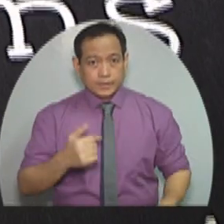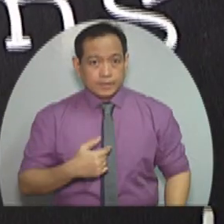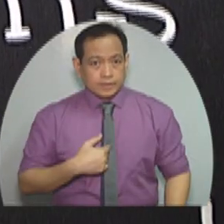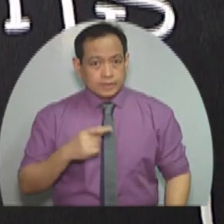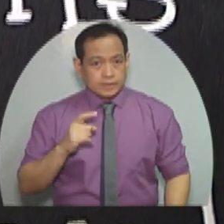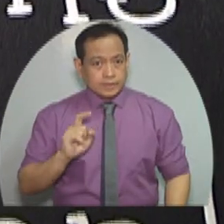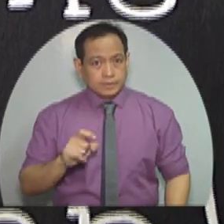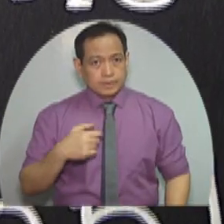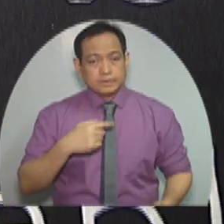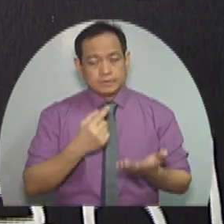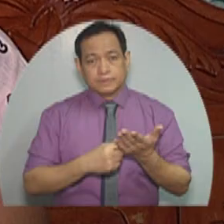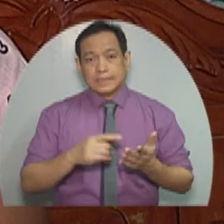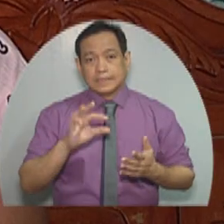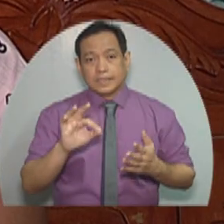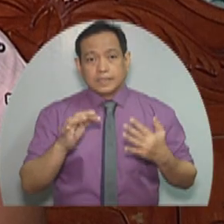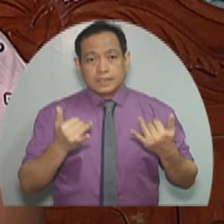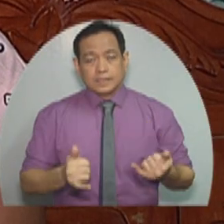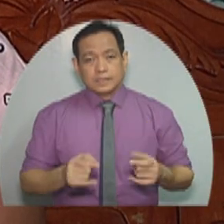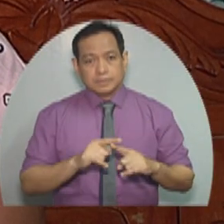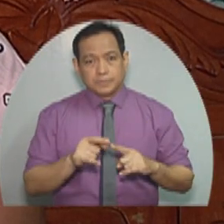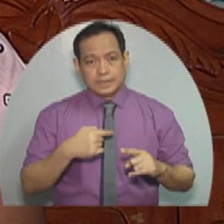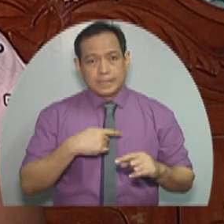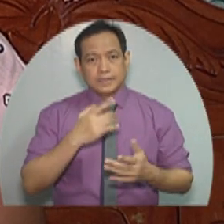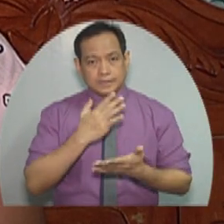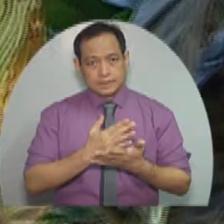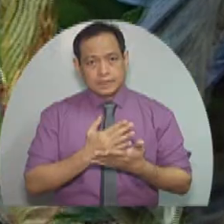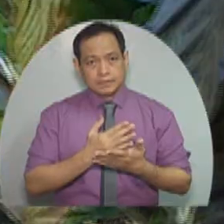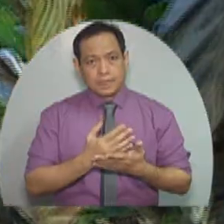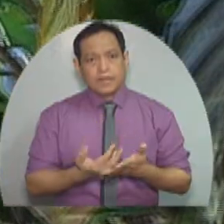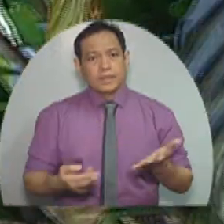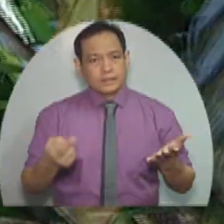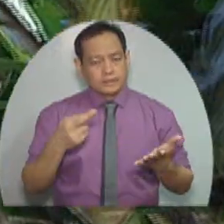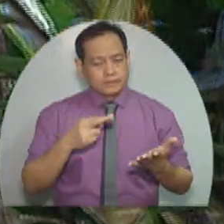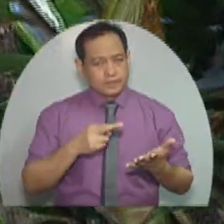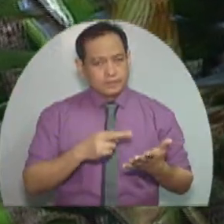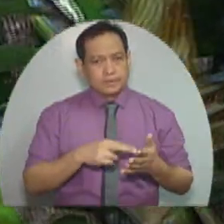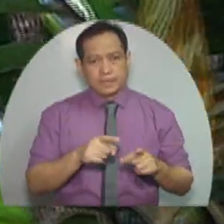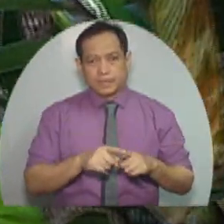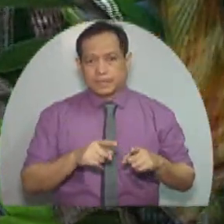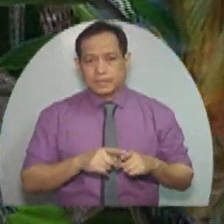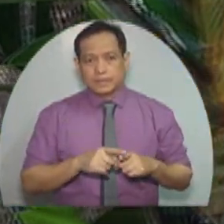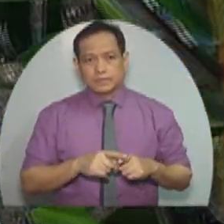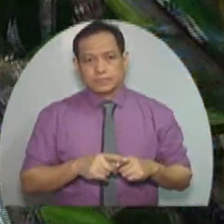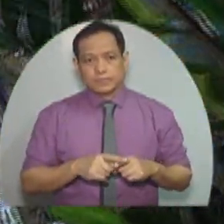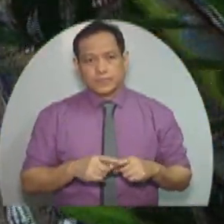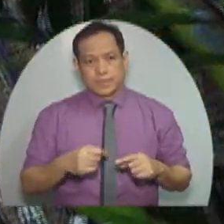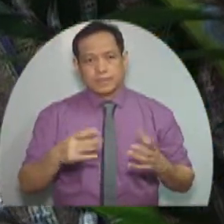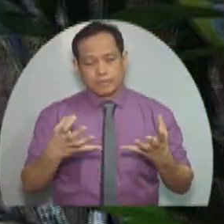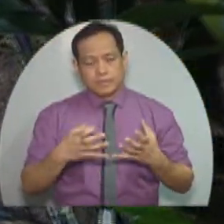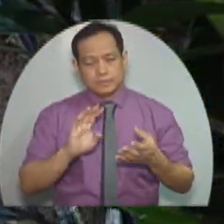po eh, grade 9 na po dapat ako ngayon pero natigil po ako tsaka nag-repeater. Pangarap ko pa ay